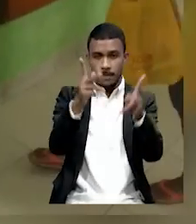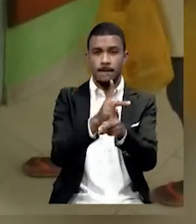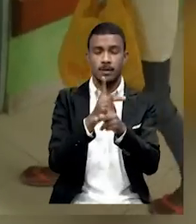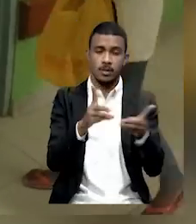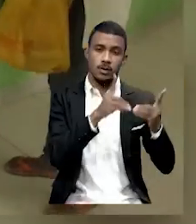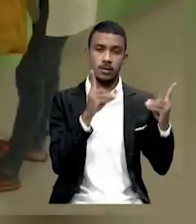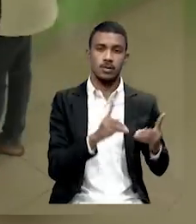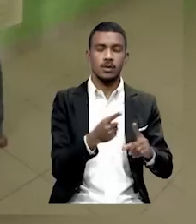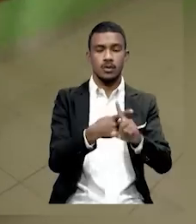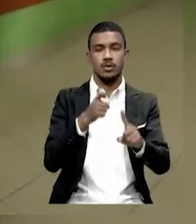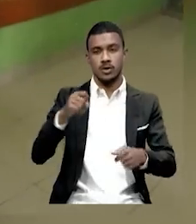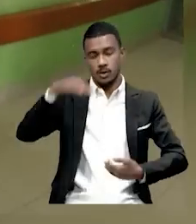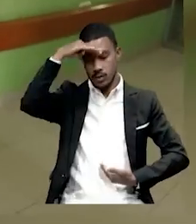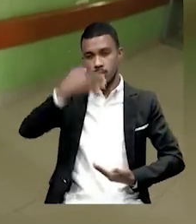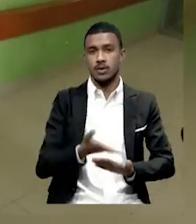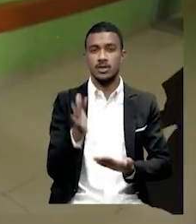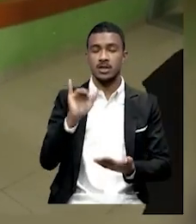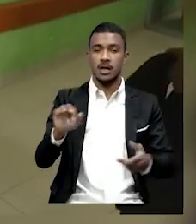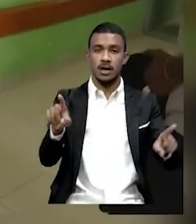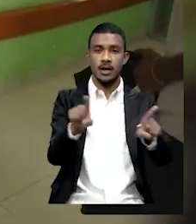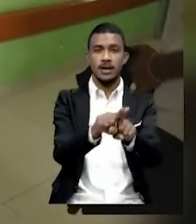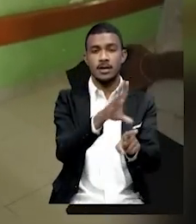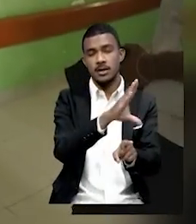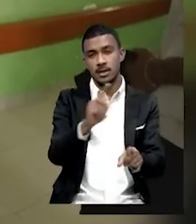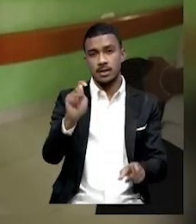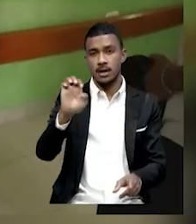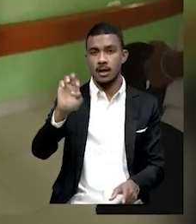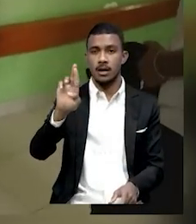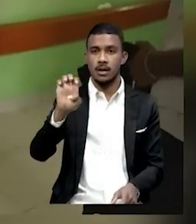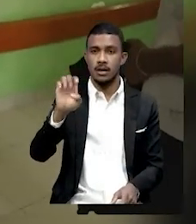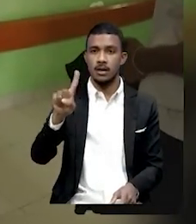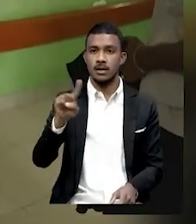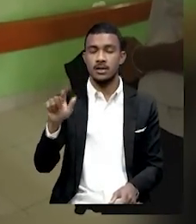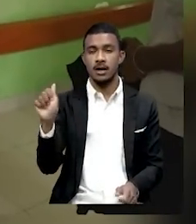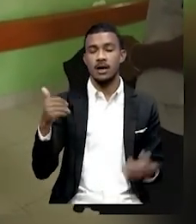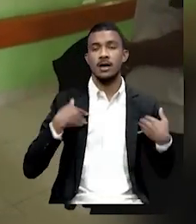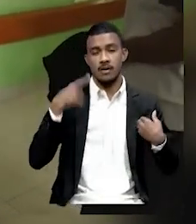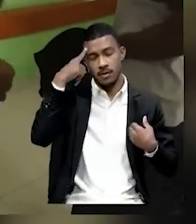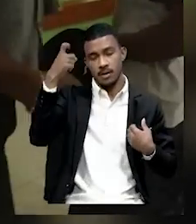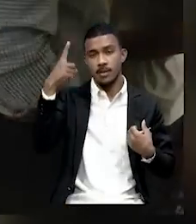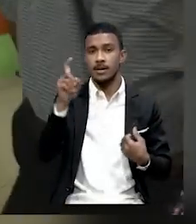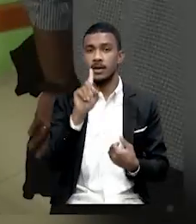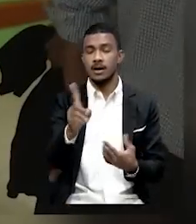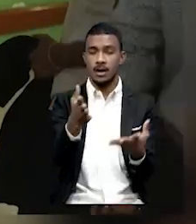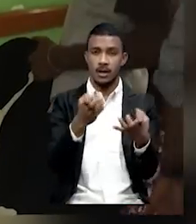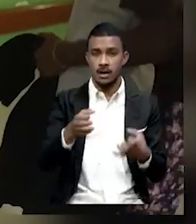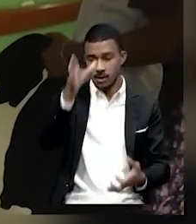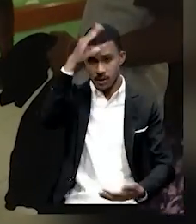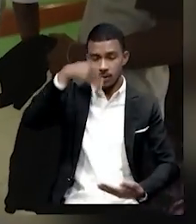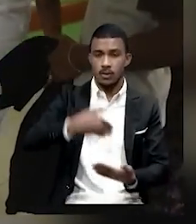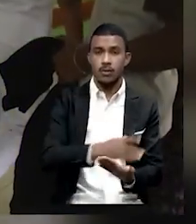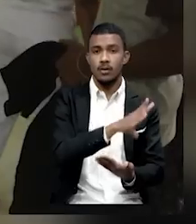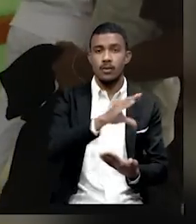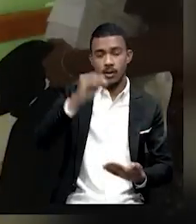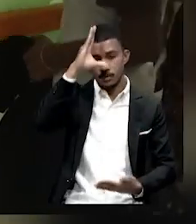uan sira. Além de ne, Teresa mosi ia mehi ida, nia karak, ni wang mane bele acesso ba